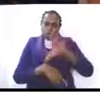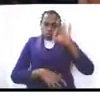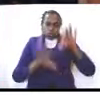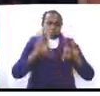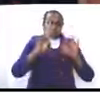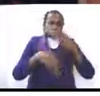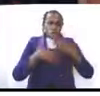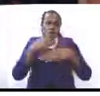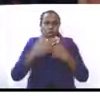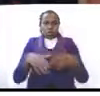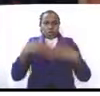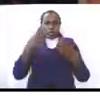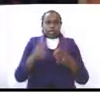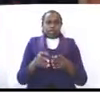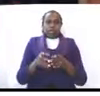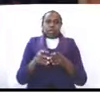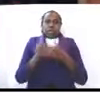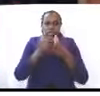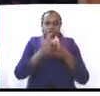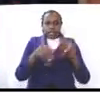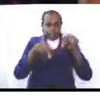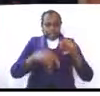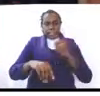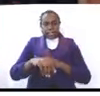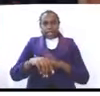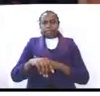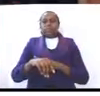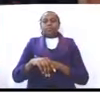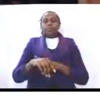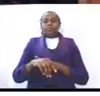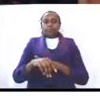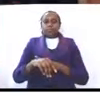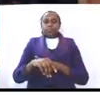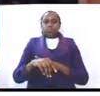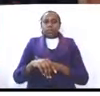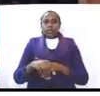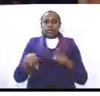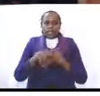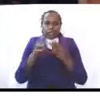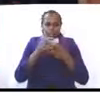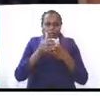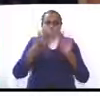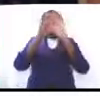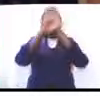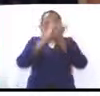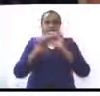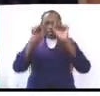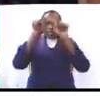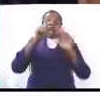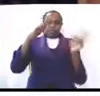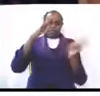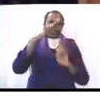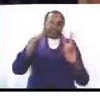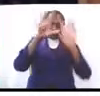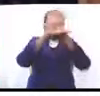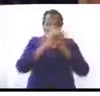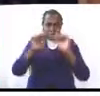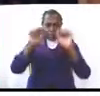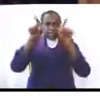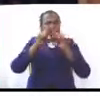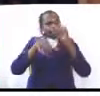kuwapa wadhifa kwa wakati huu wa kuongoza taifa hili. Wakiongozwa na rais na makamu wake.